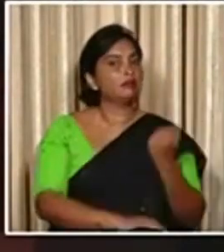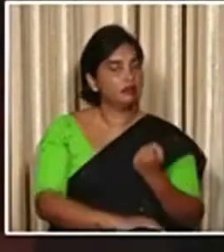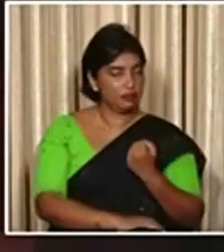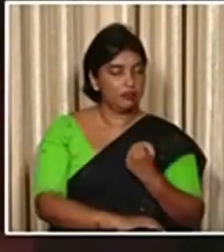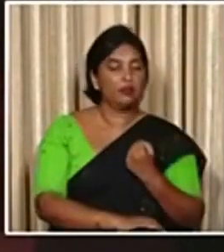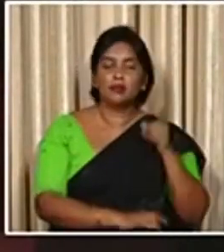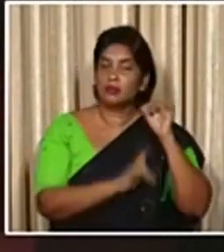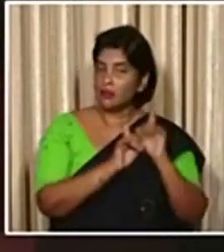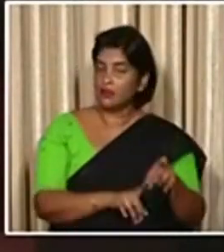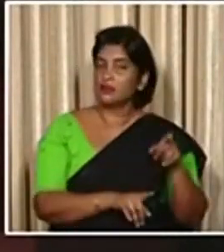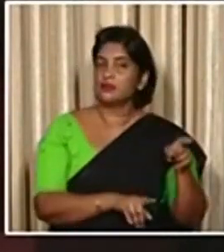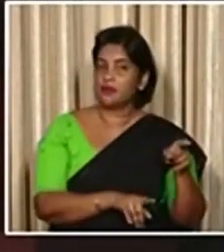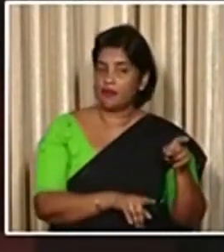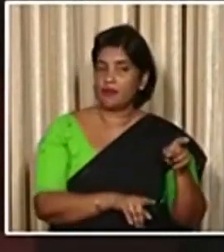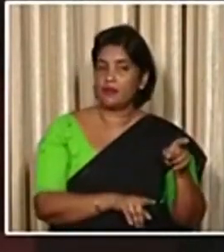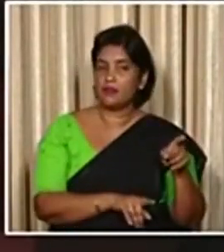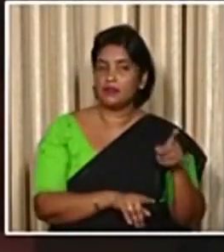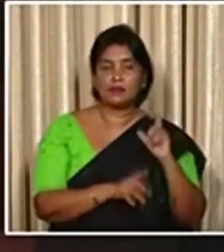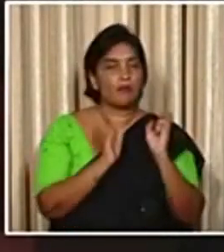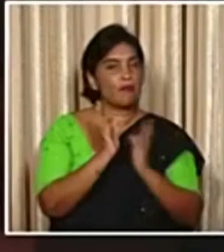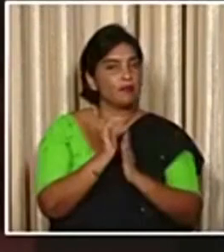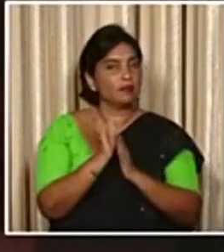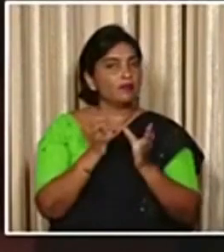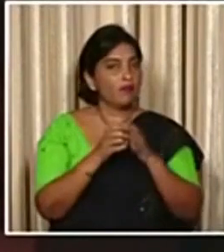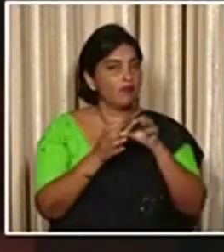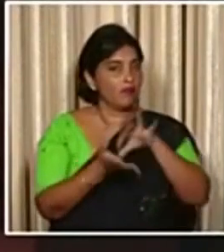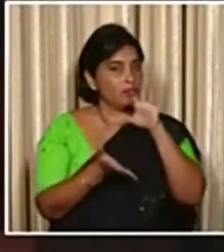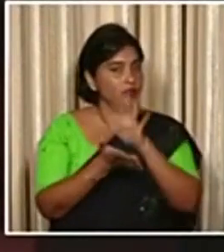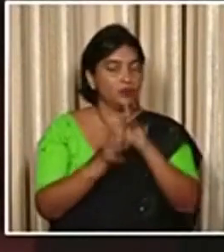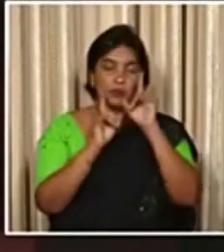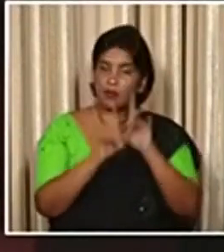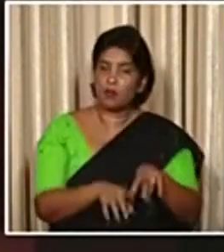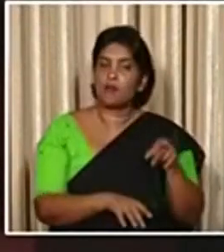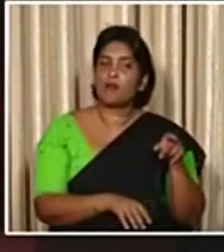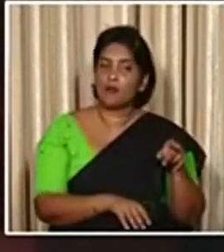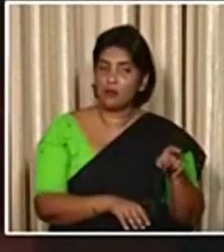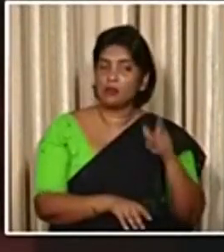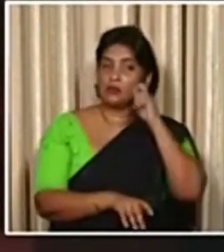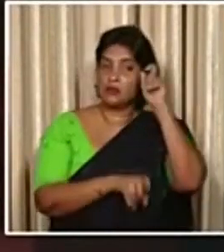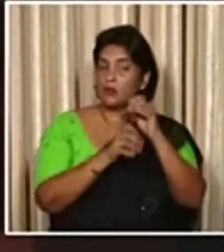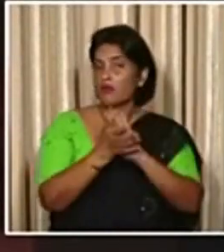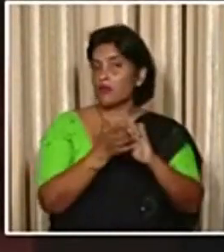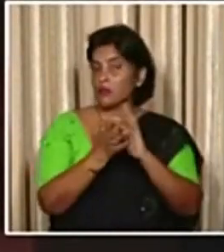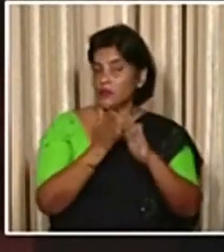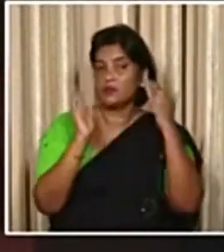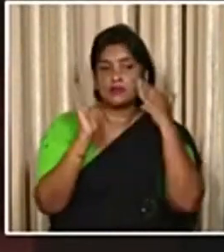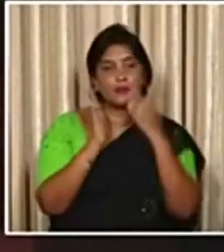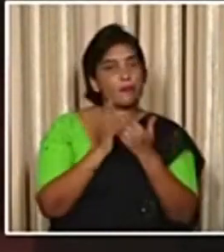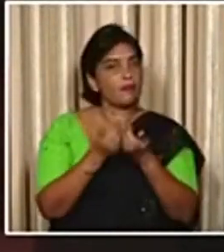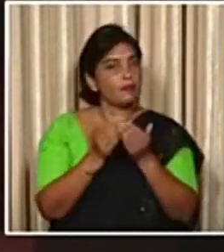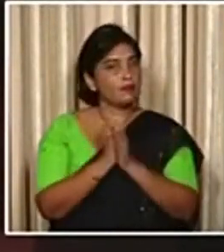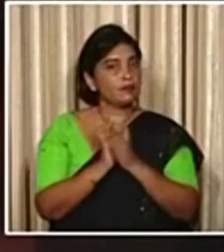ගැනීම. ඒ වගේම කොමිෂන් සභාව තීන්දුව කරන ආකාරයට මහජන යහපත ගැන